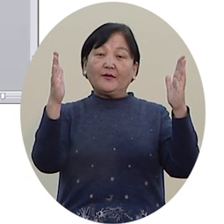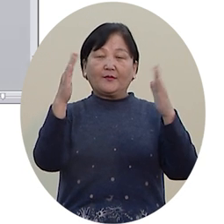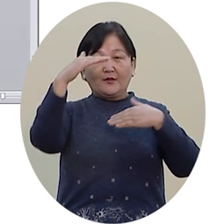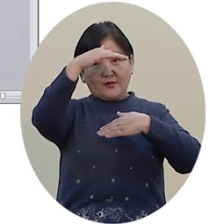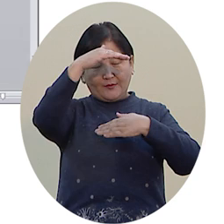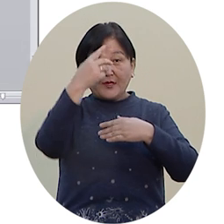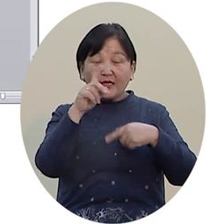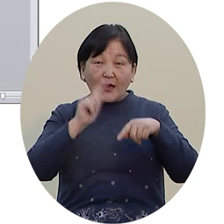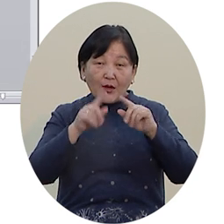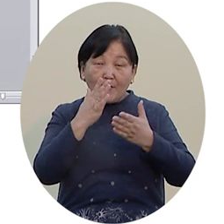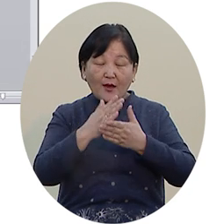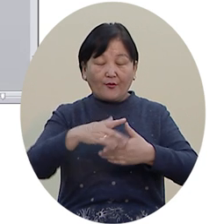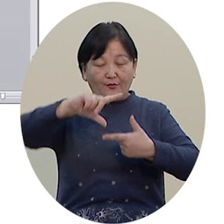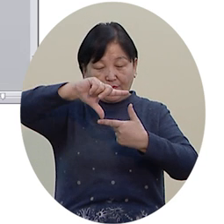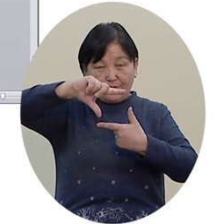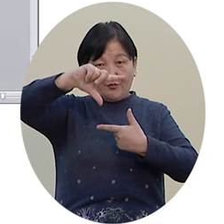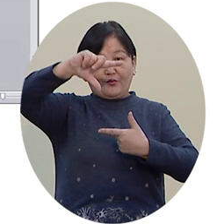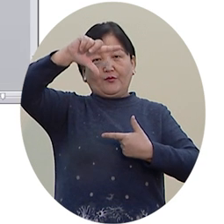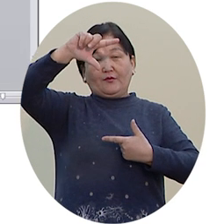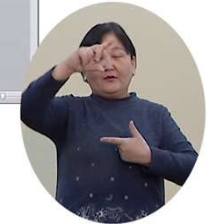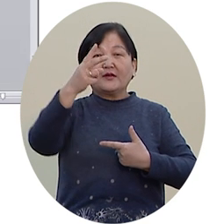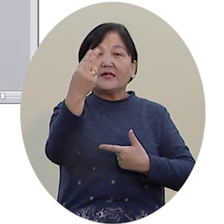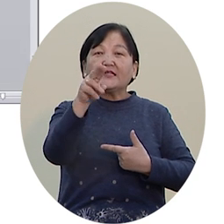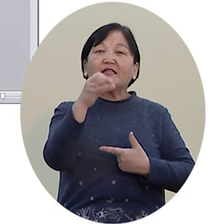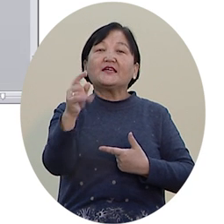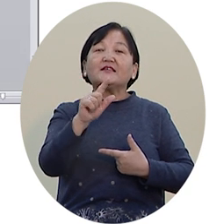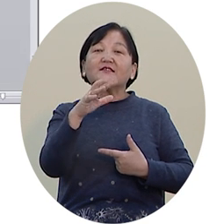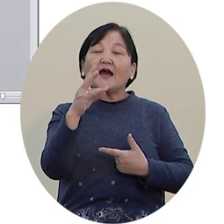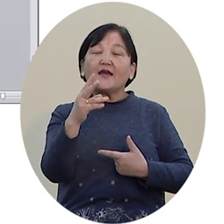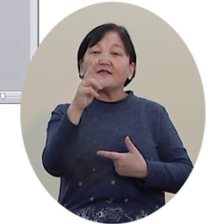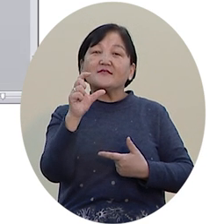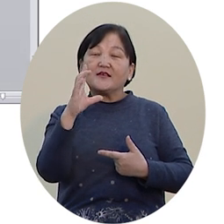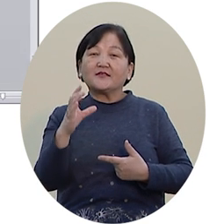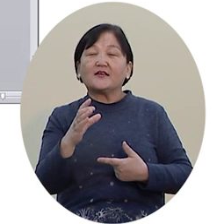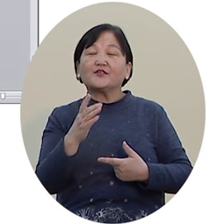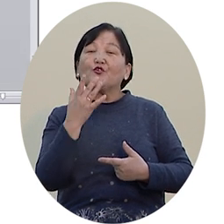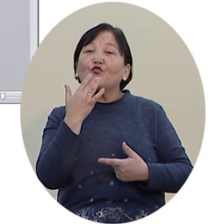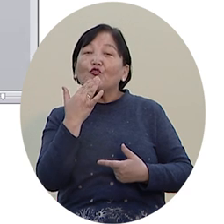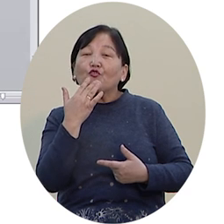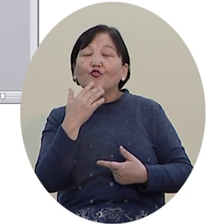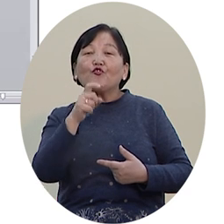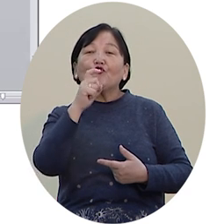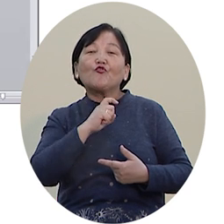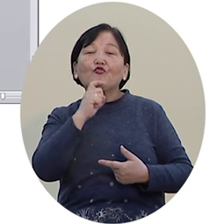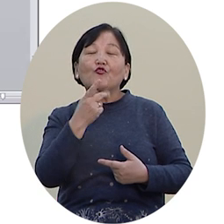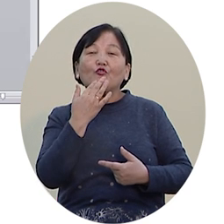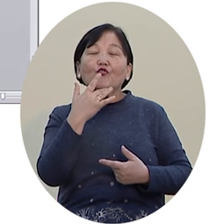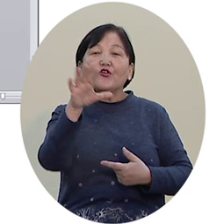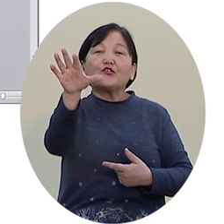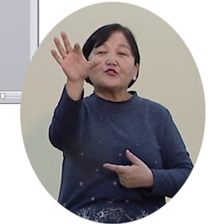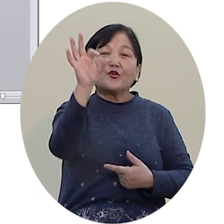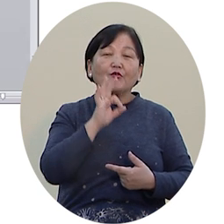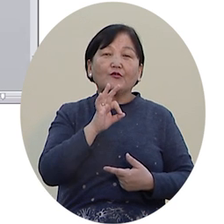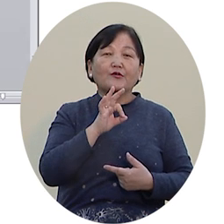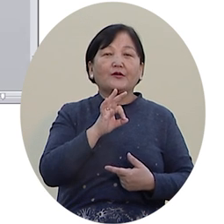нь дизайн зснээсээ гоё усны цэнгэр өнгийг сонгоё гэж бодож байна. За ингээд усны